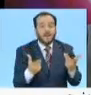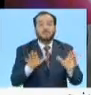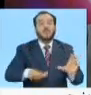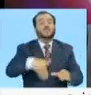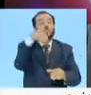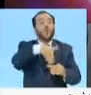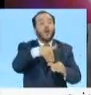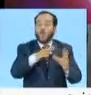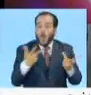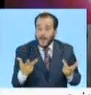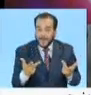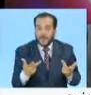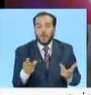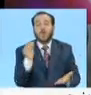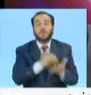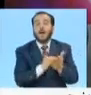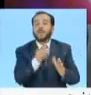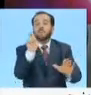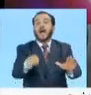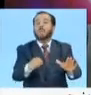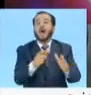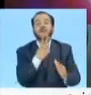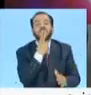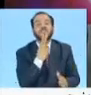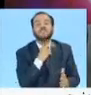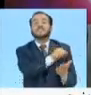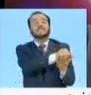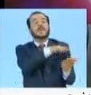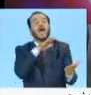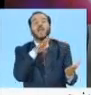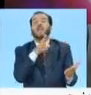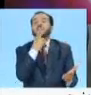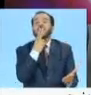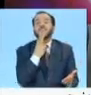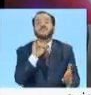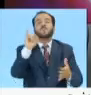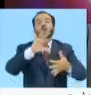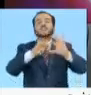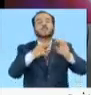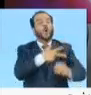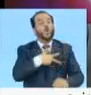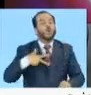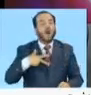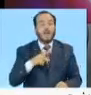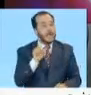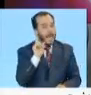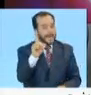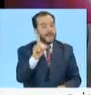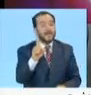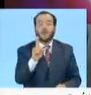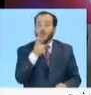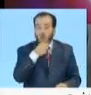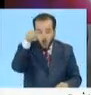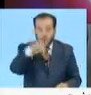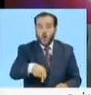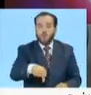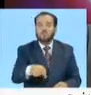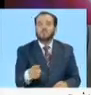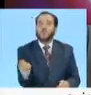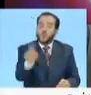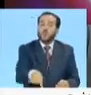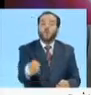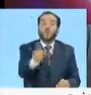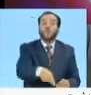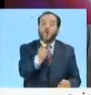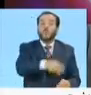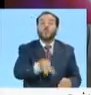كامل الصلاحيات، ويكون هناك قضاء مستقل واستقلالية لمؤسسات الدولة. ولكن السلطة كل يوم تكرس